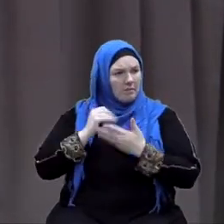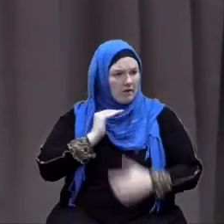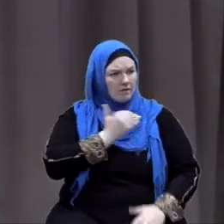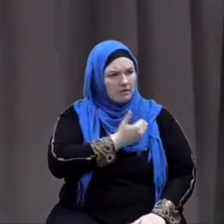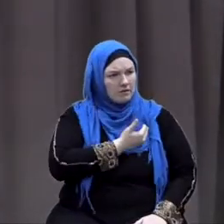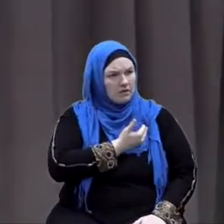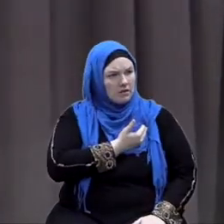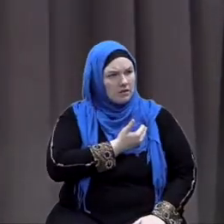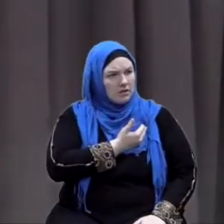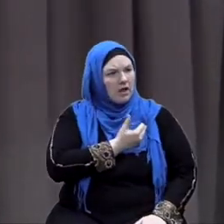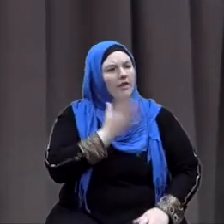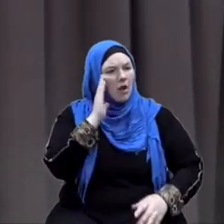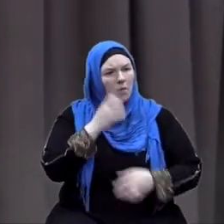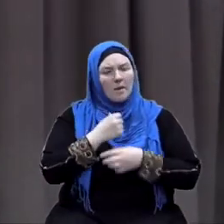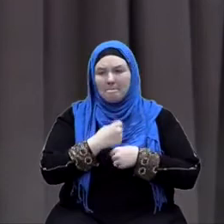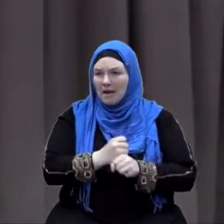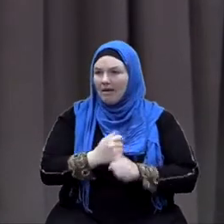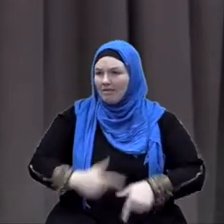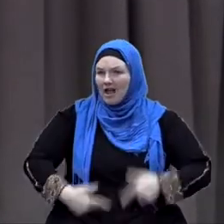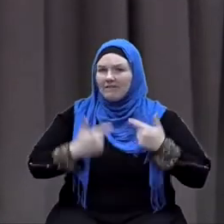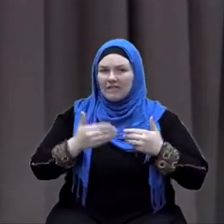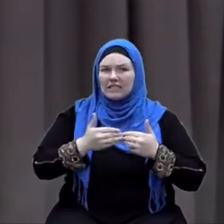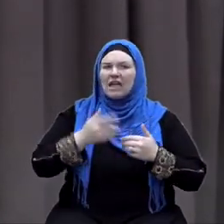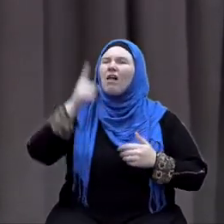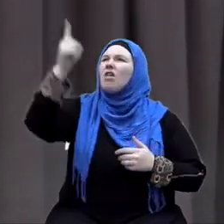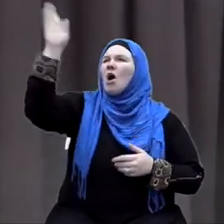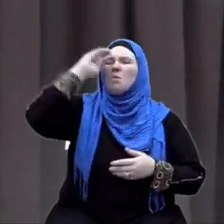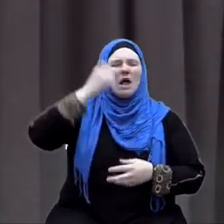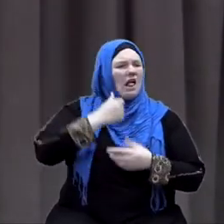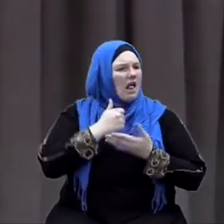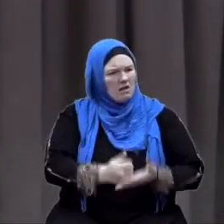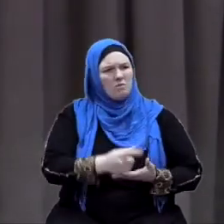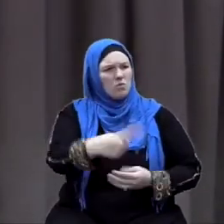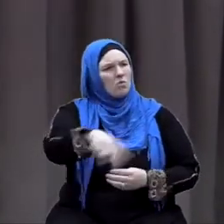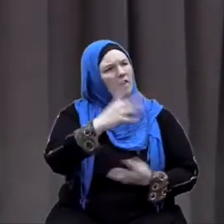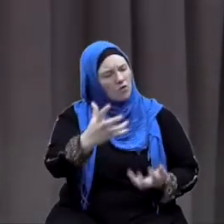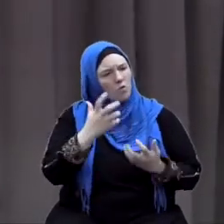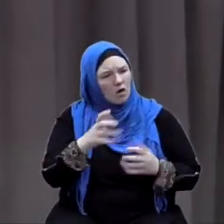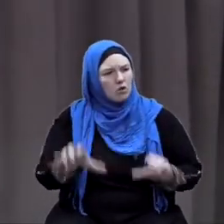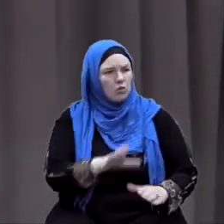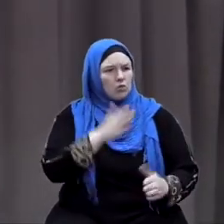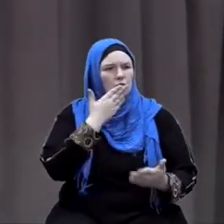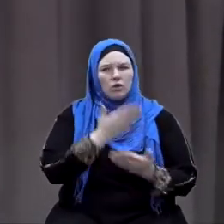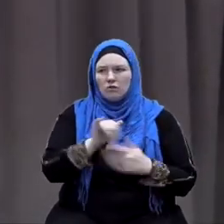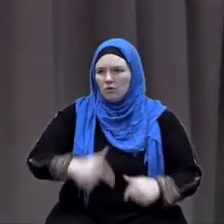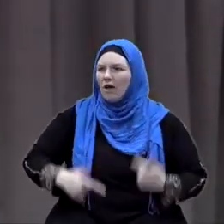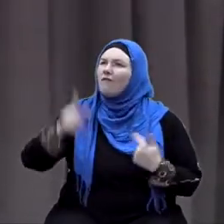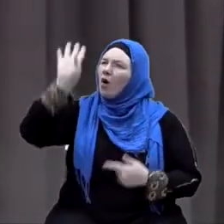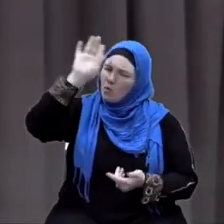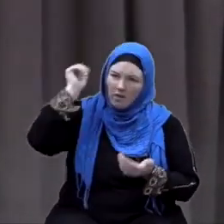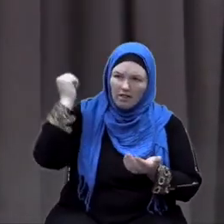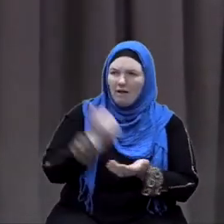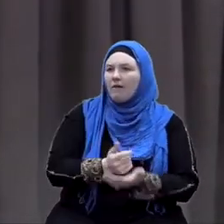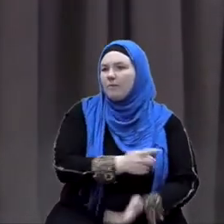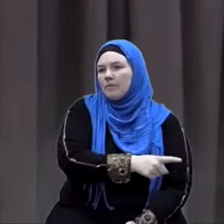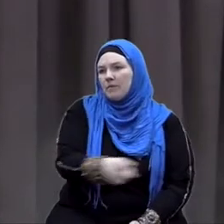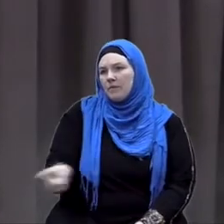us who want to make life easy, He will make it easier for them. فَأَمَّا مَنْ أَعْطَى